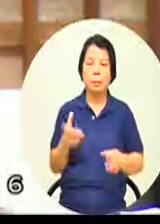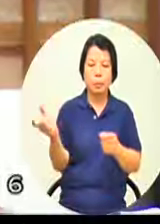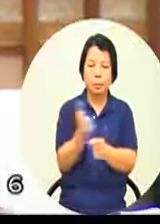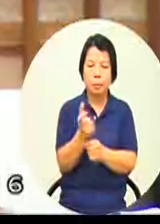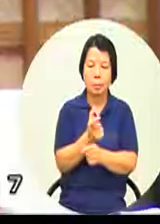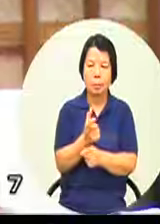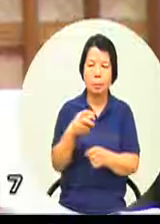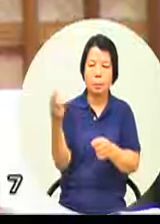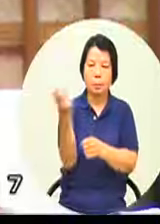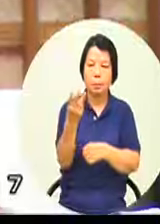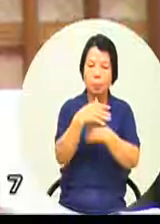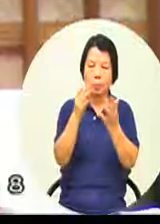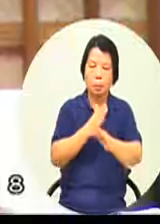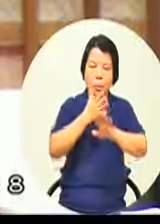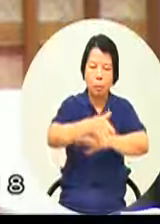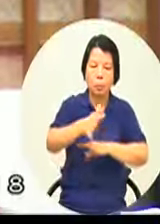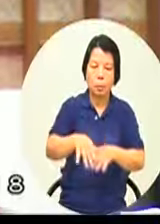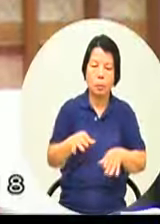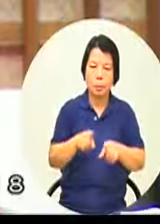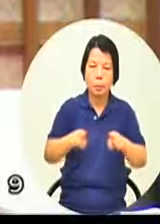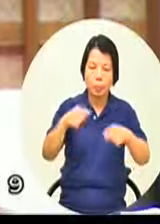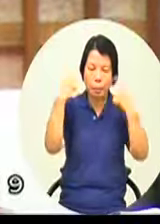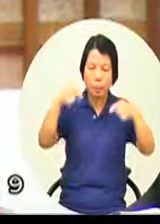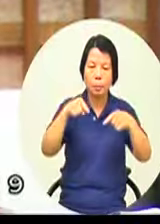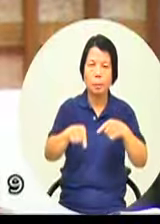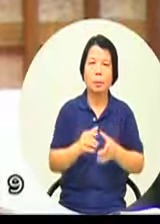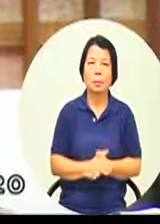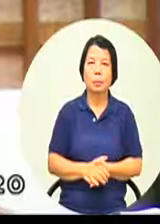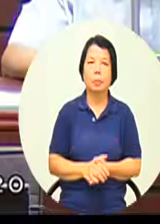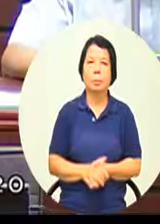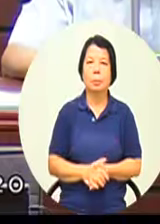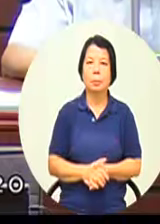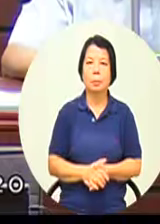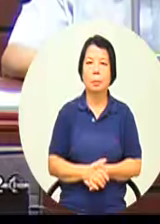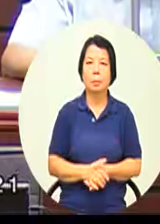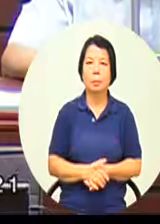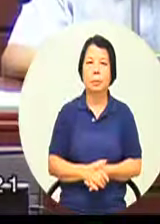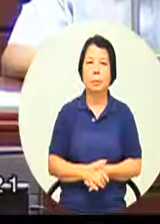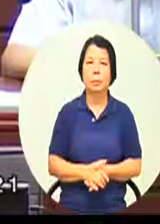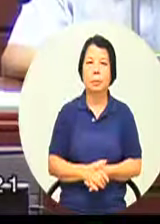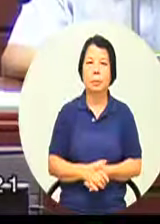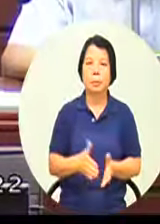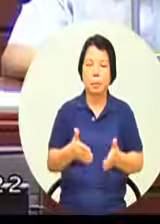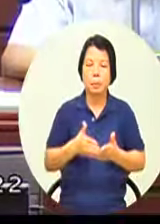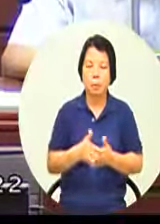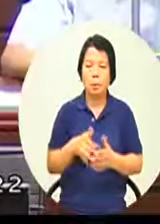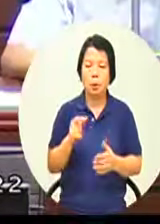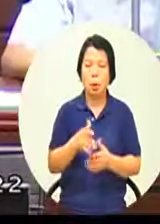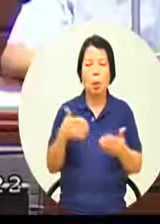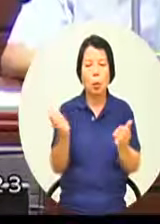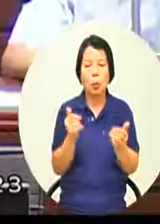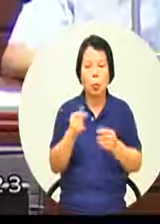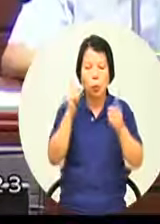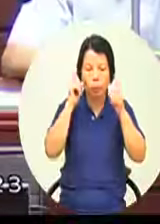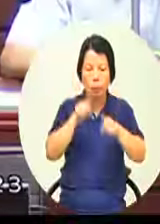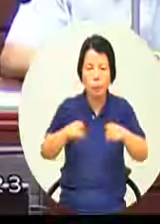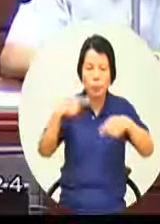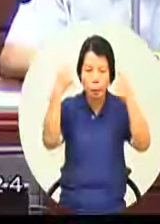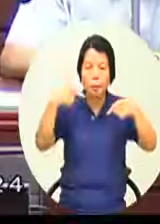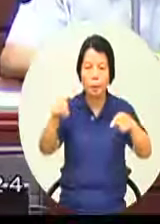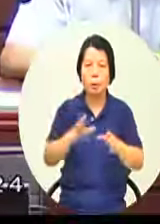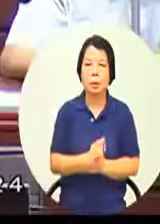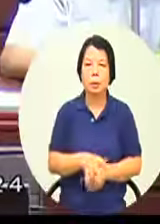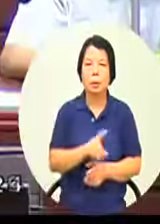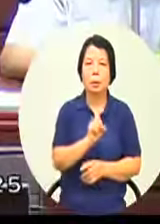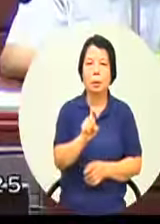一个月了，现在算平常。 不是，我刚刚讲是他没有一点，他说问平常，我说十块